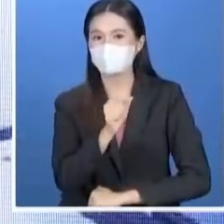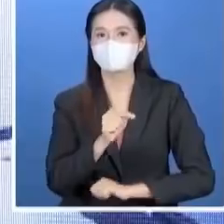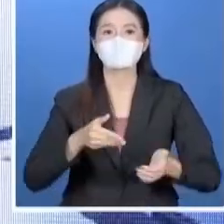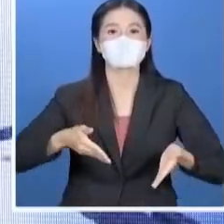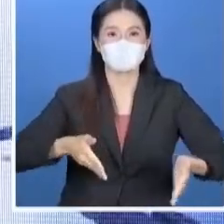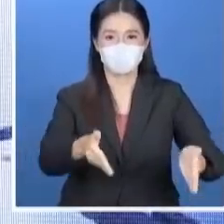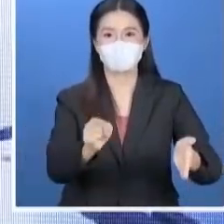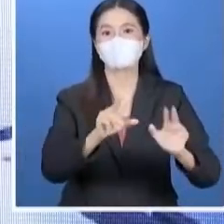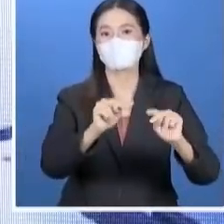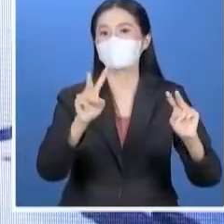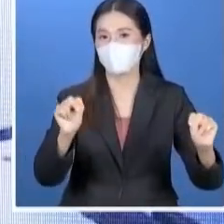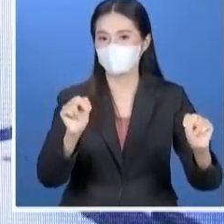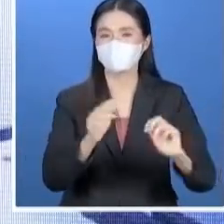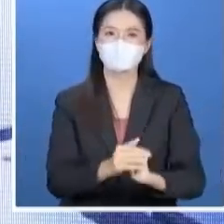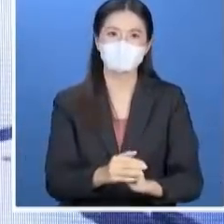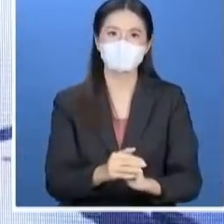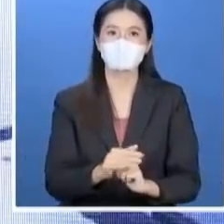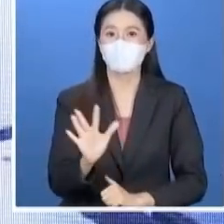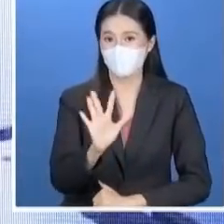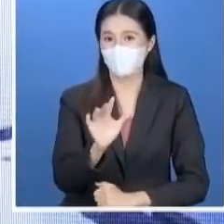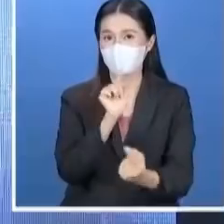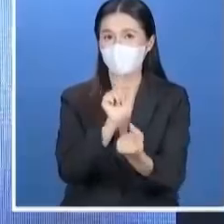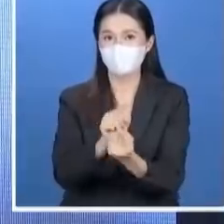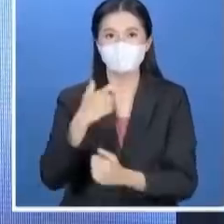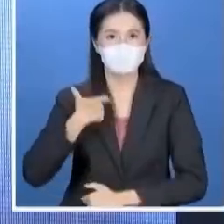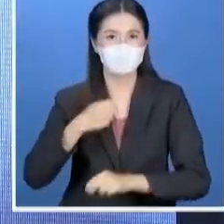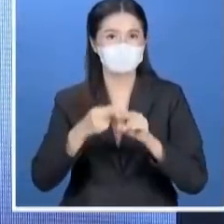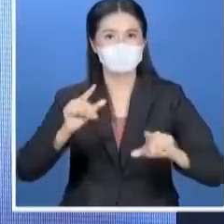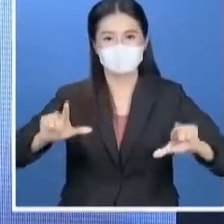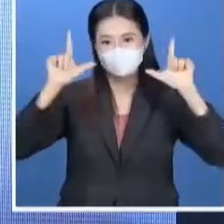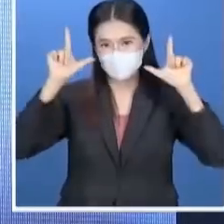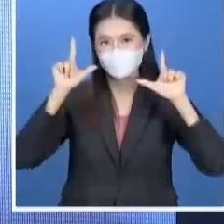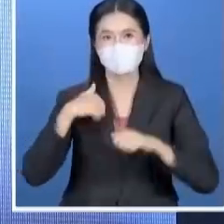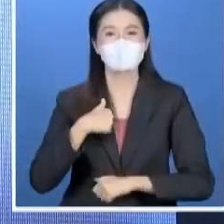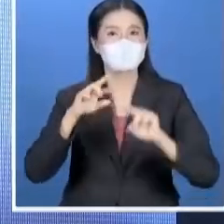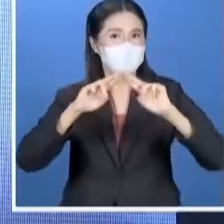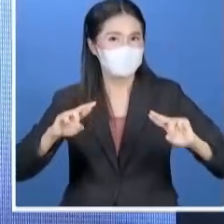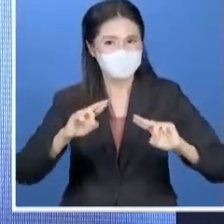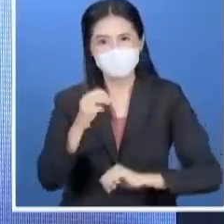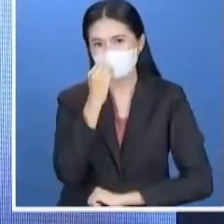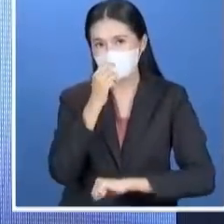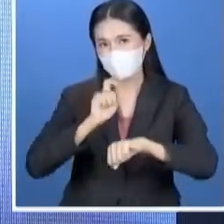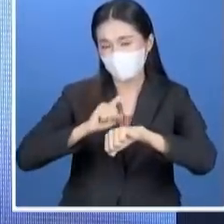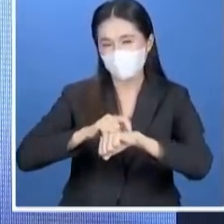นราชพฤกษ์จังหวัดนนทบุรีและทั้ง5ก็ได้พบกับทนายชื่อดังคนหนึ่งโดยอยู่ในร้านจนถึง